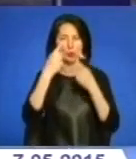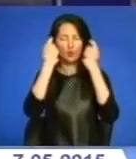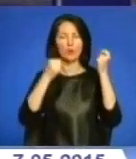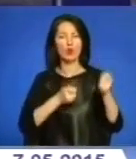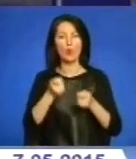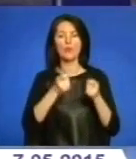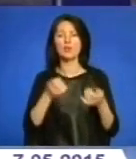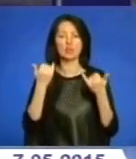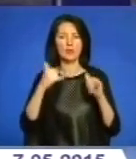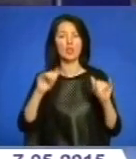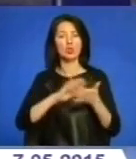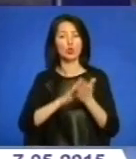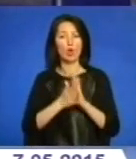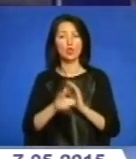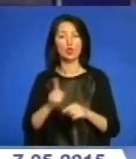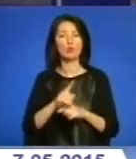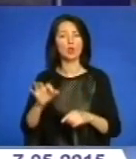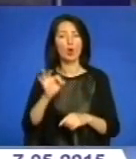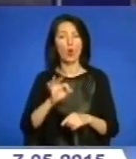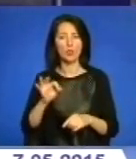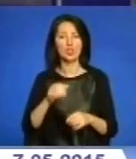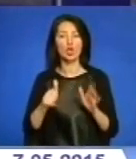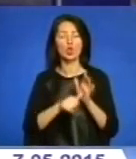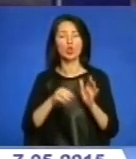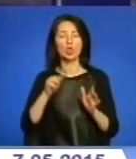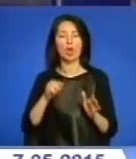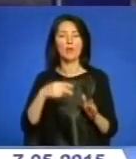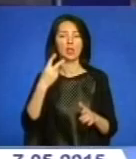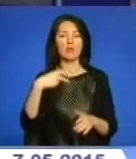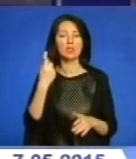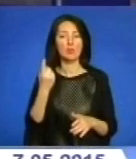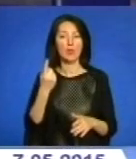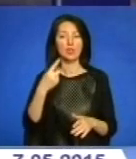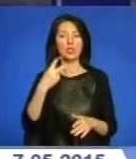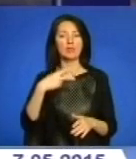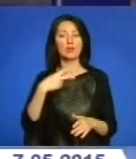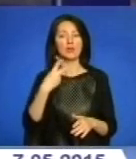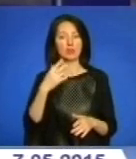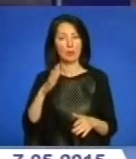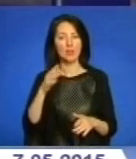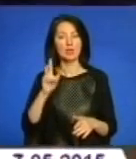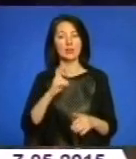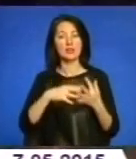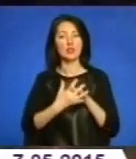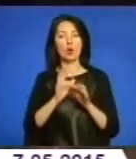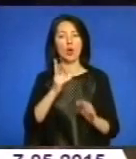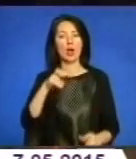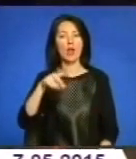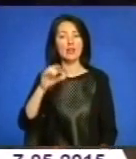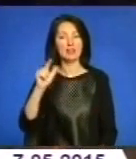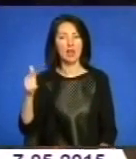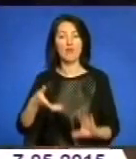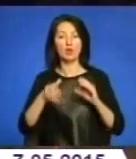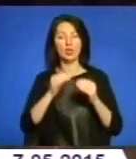України з надзвичайних ситуацій у Тернопільській області, 6 травня о 21:25 у селі Кальне Козівського району внаслідок